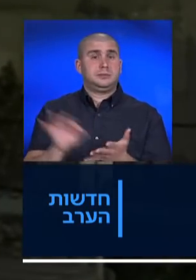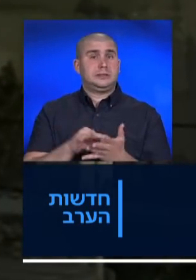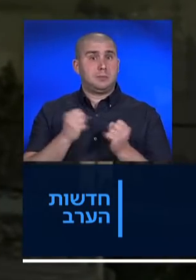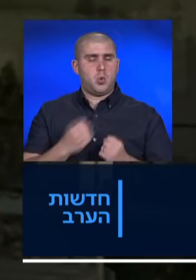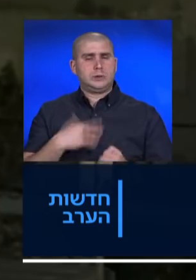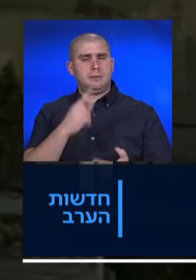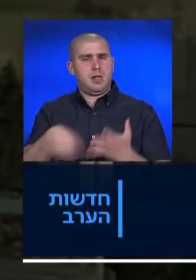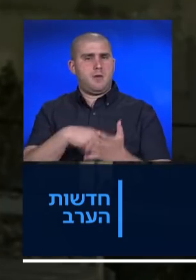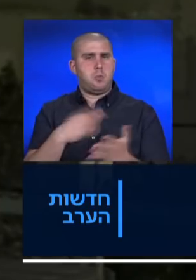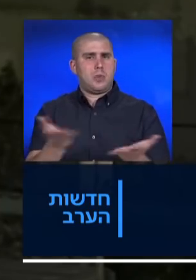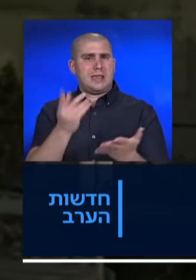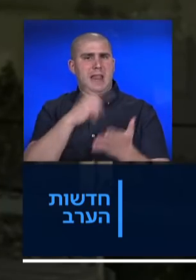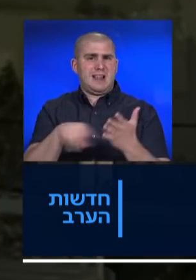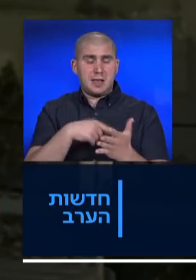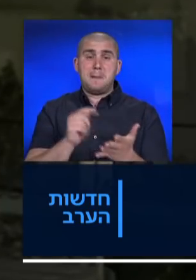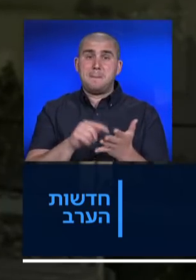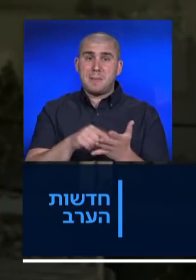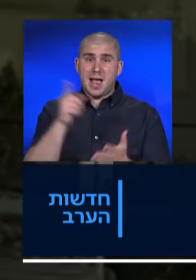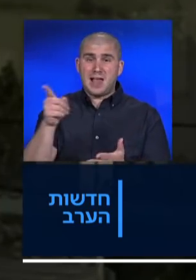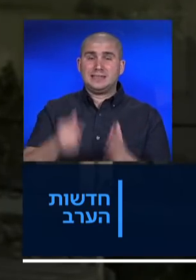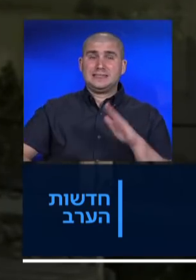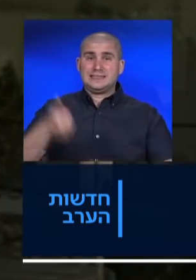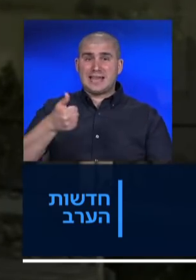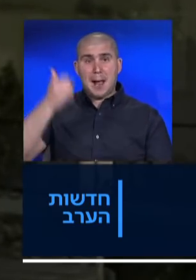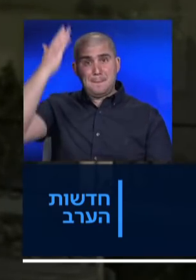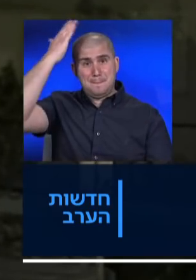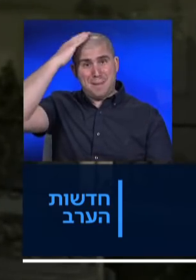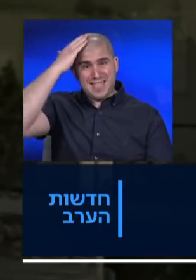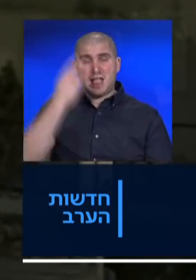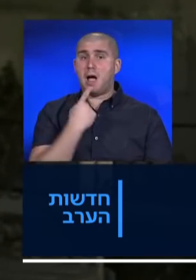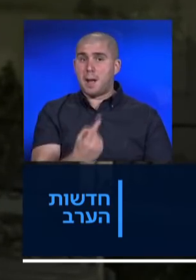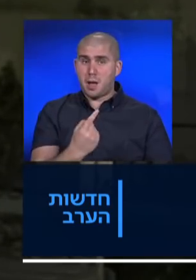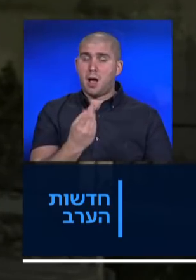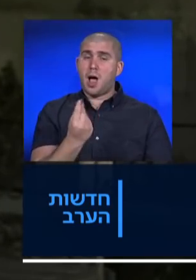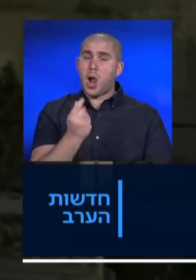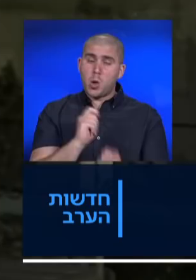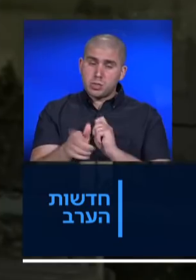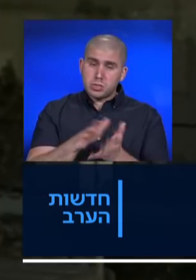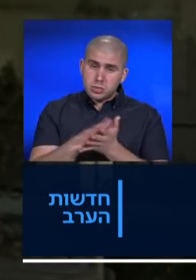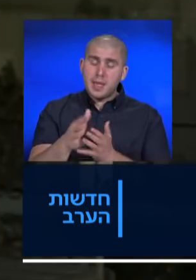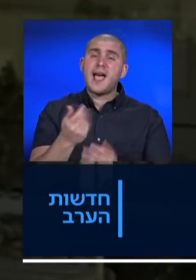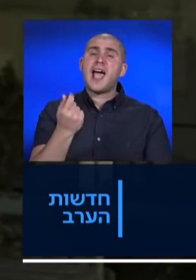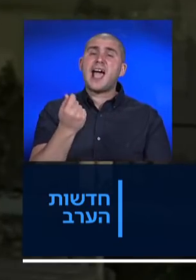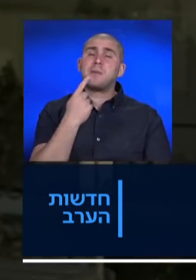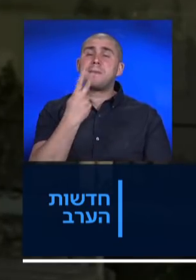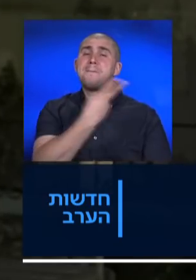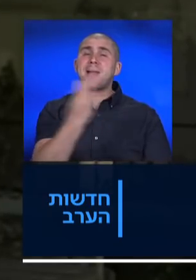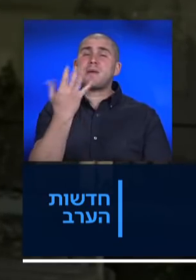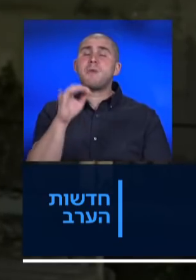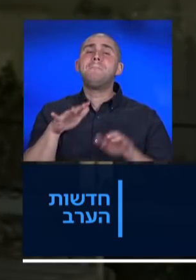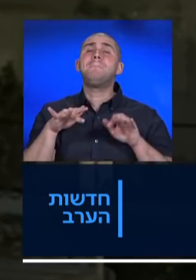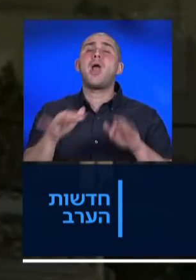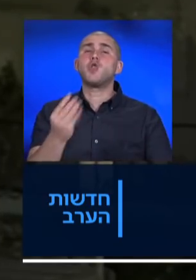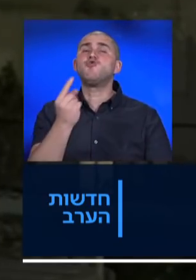מכיוון שלפי מה שהשר נפתלי בנט אמר היום, על אותן מתקרבת לכרבע מיליארד שקלים בחודש אחד.